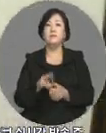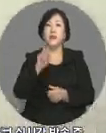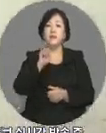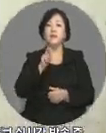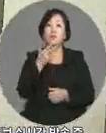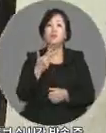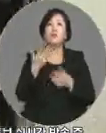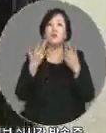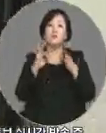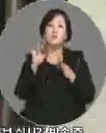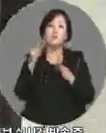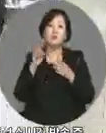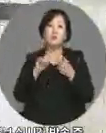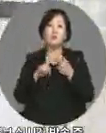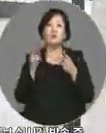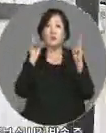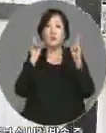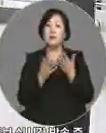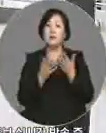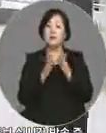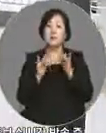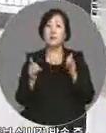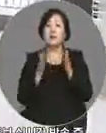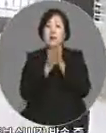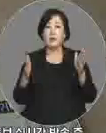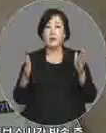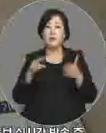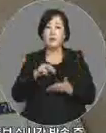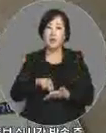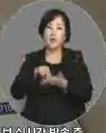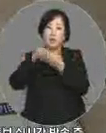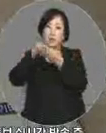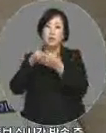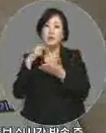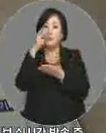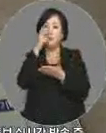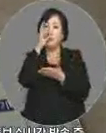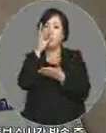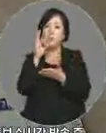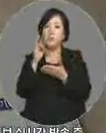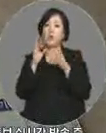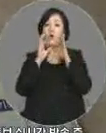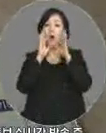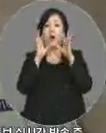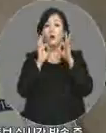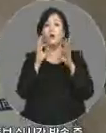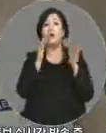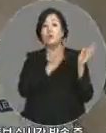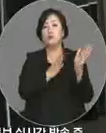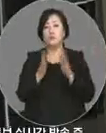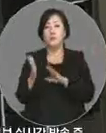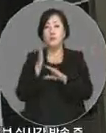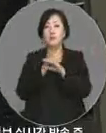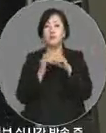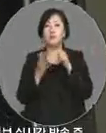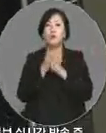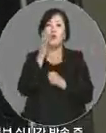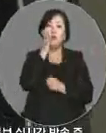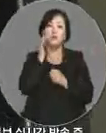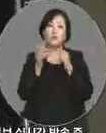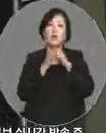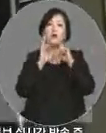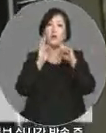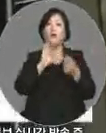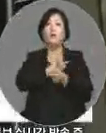27살 김정균 씨가 회사 동료와 함께 아파트 엘리베이터에 설치된 모니터를 보며 광고를 점검합니다. 울산에 본사를 둔